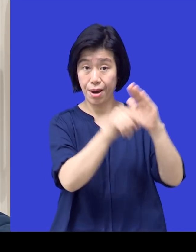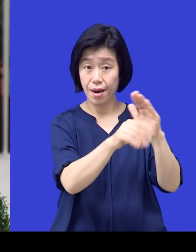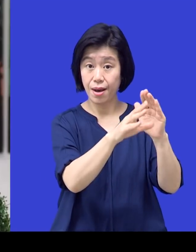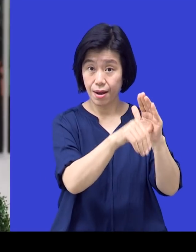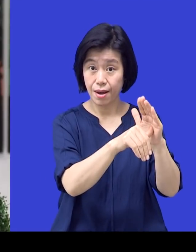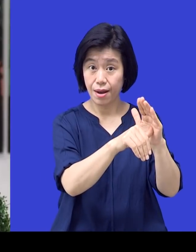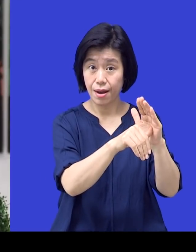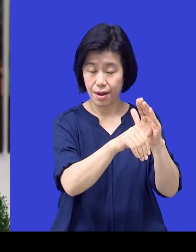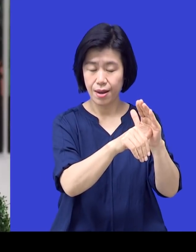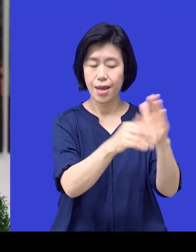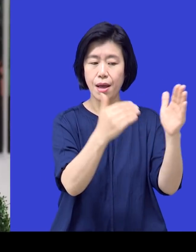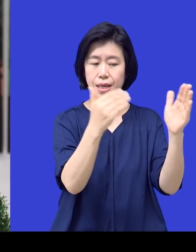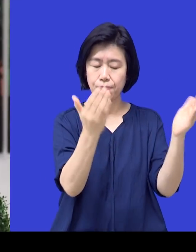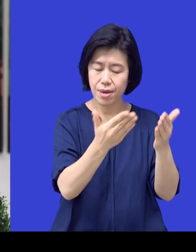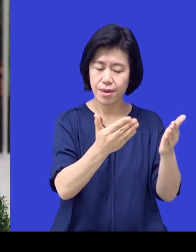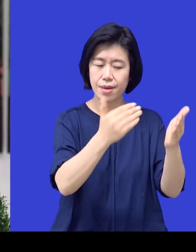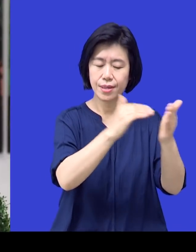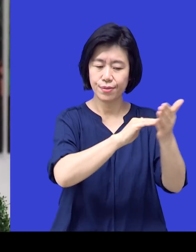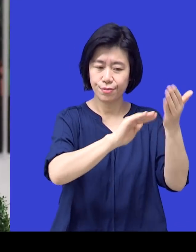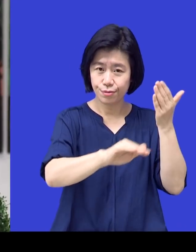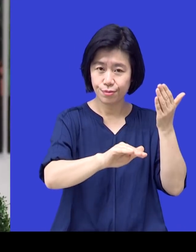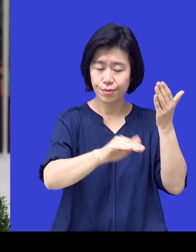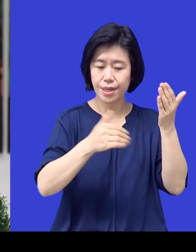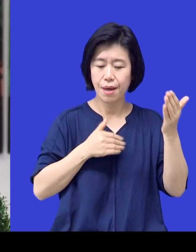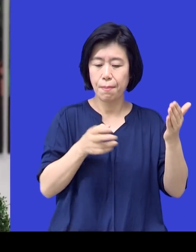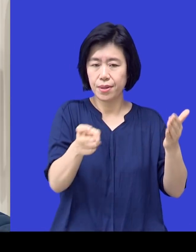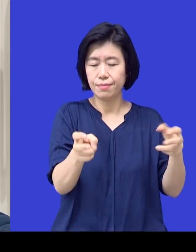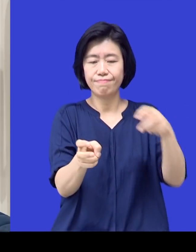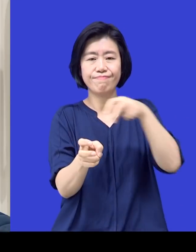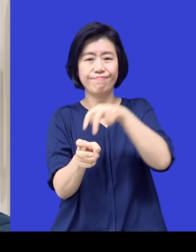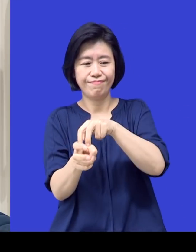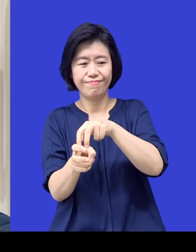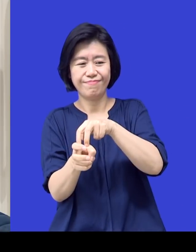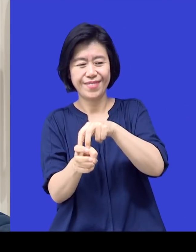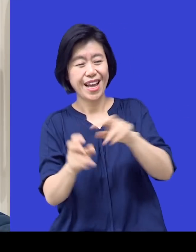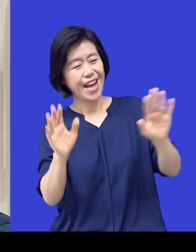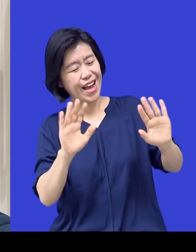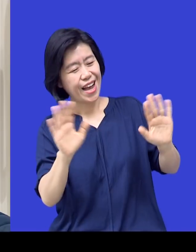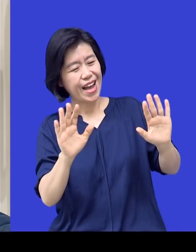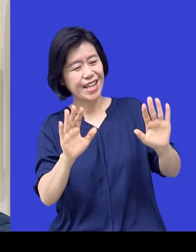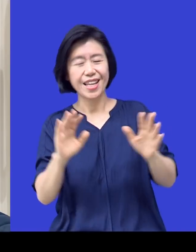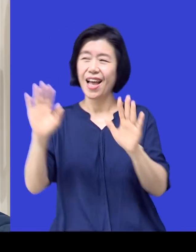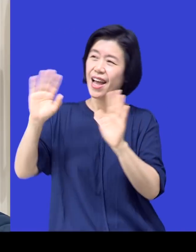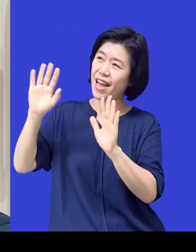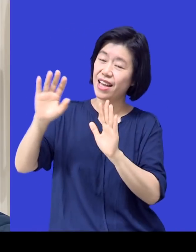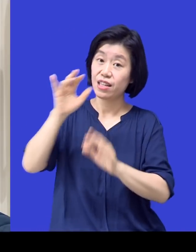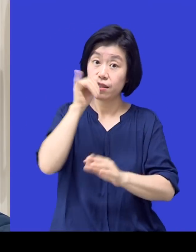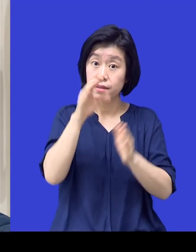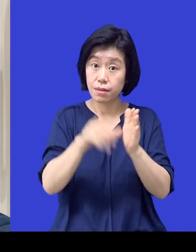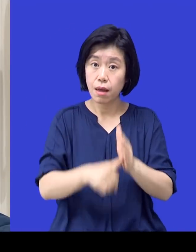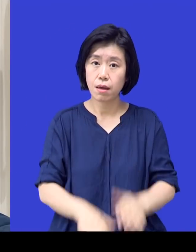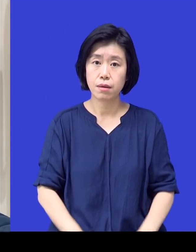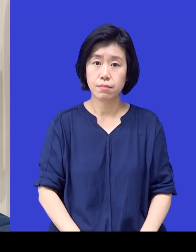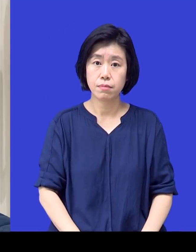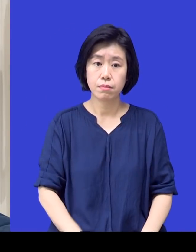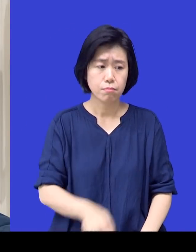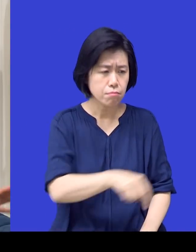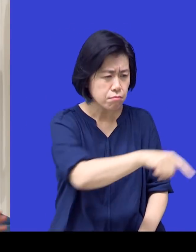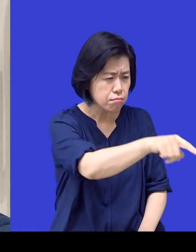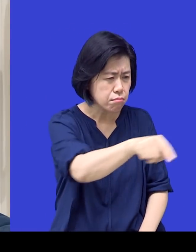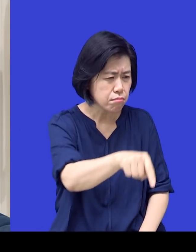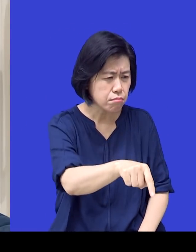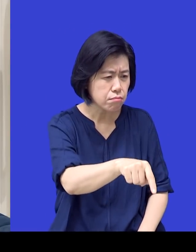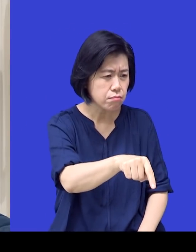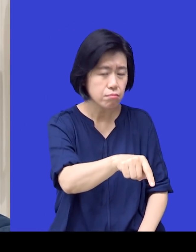다 올라탔어요. 버스에 타고서 이제 선생님들하고 아이들하고 빠이 하면서 막 이러고 있는데 한 아이가 컴패션